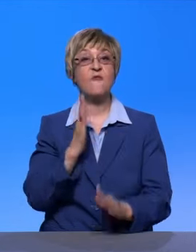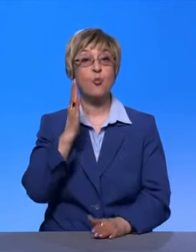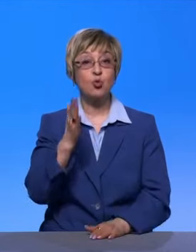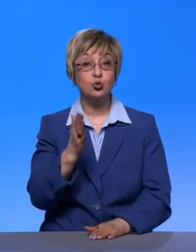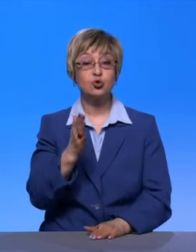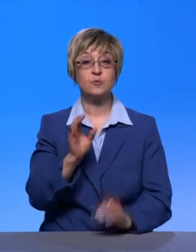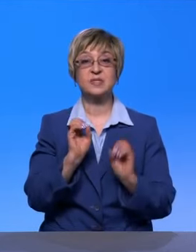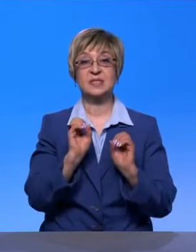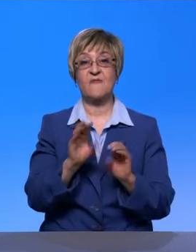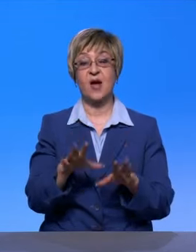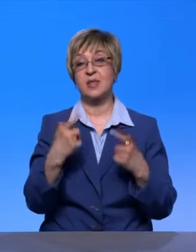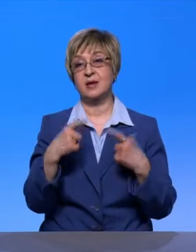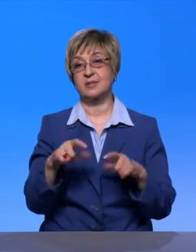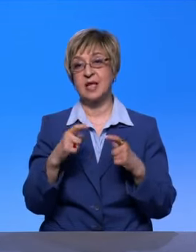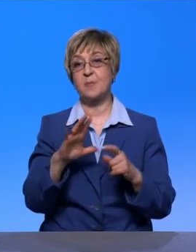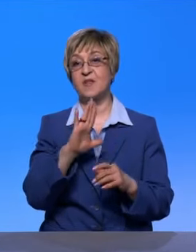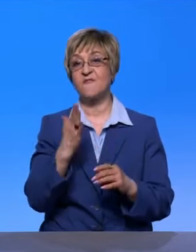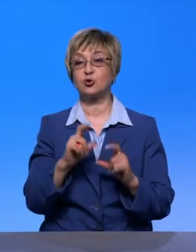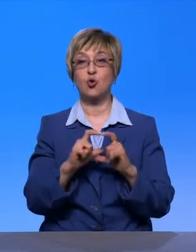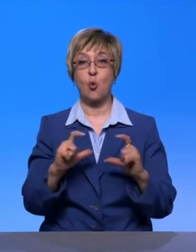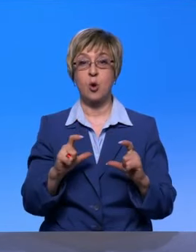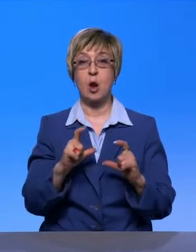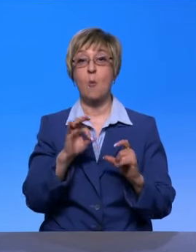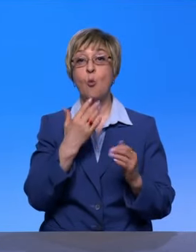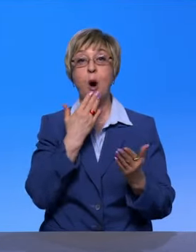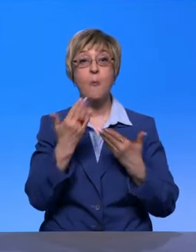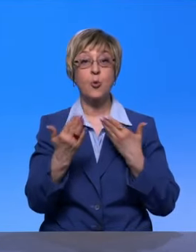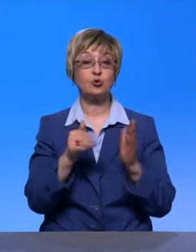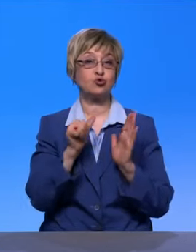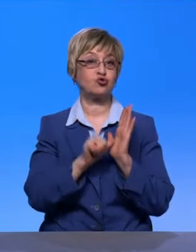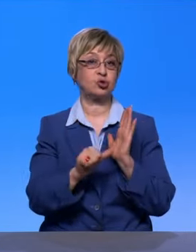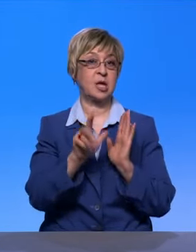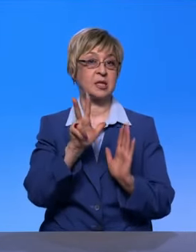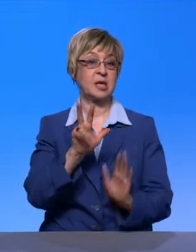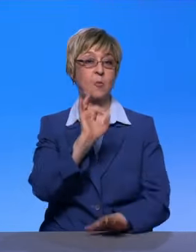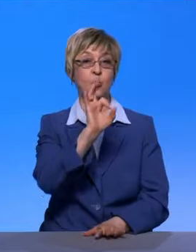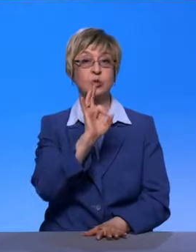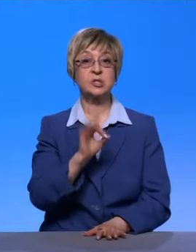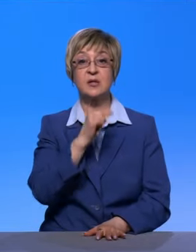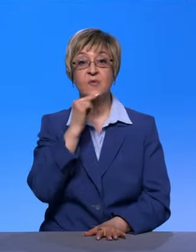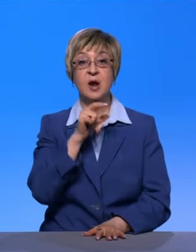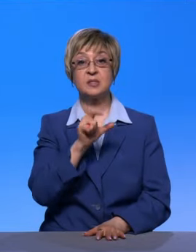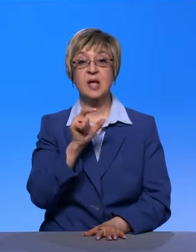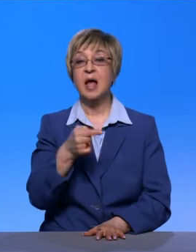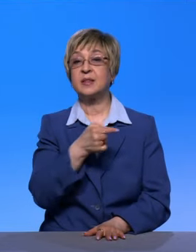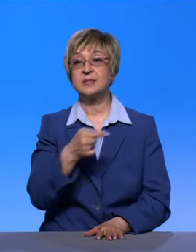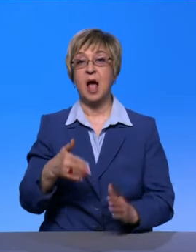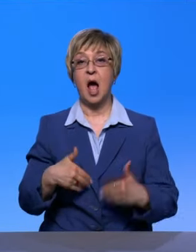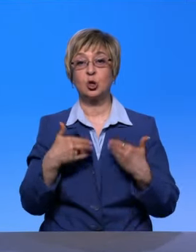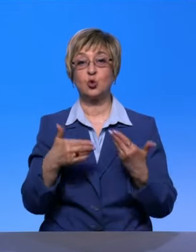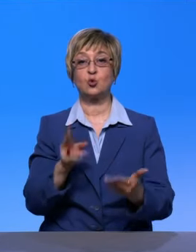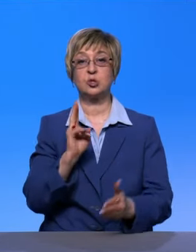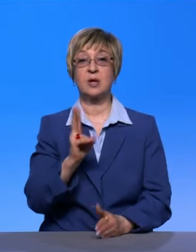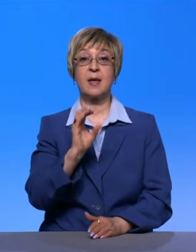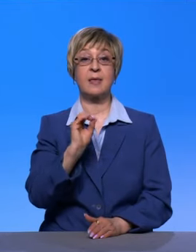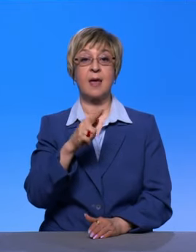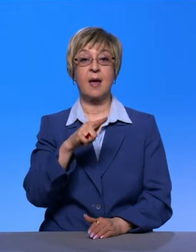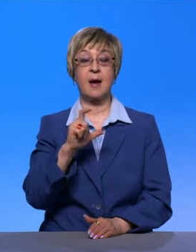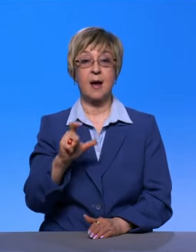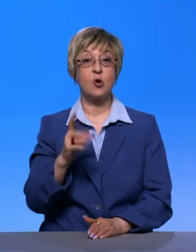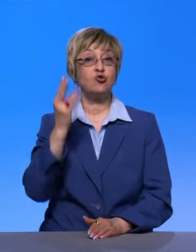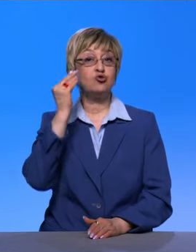будущем сдавать экзамены в школе. По данным соцопроса, около 63% россиян отрицательно относятся к ЕГЭ. Считают, что